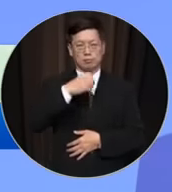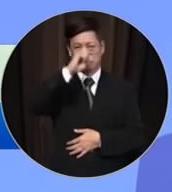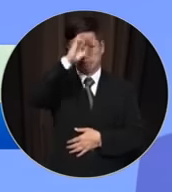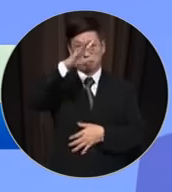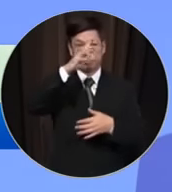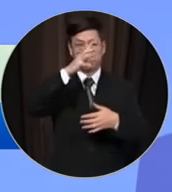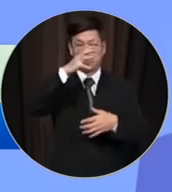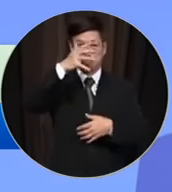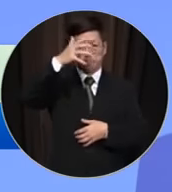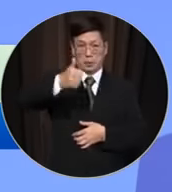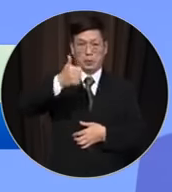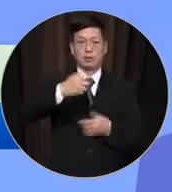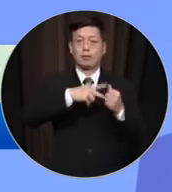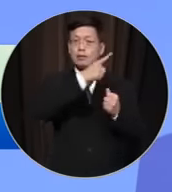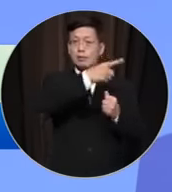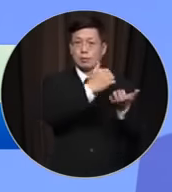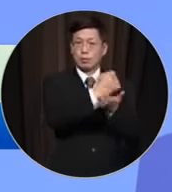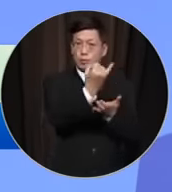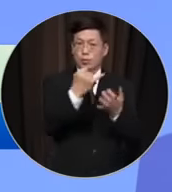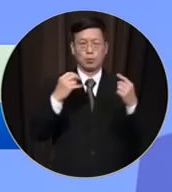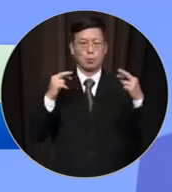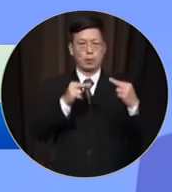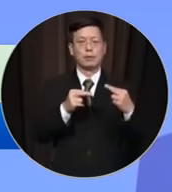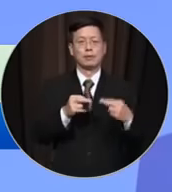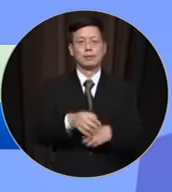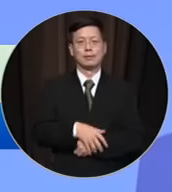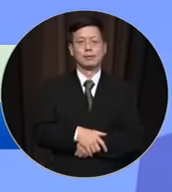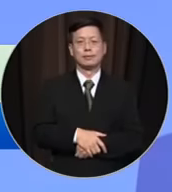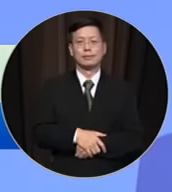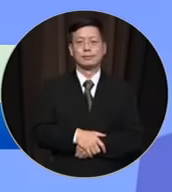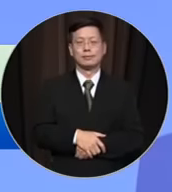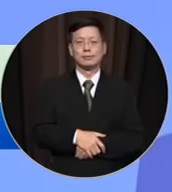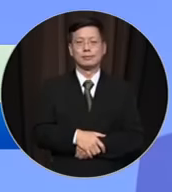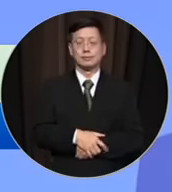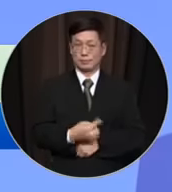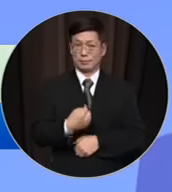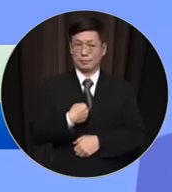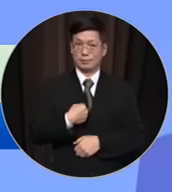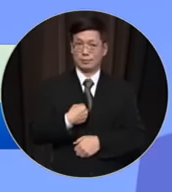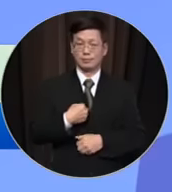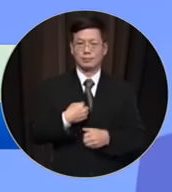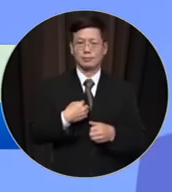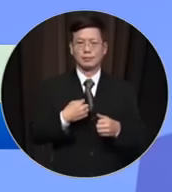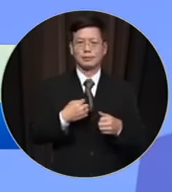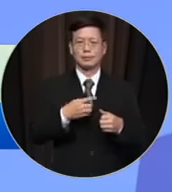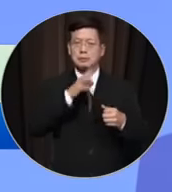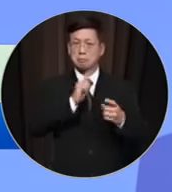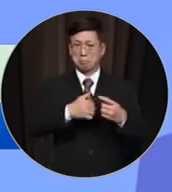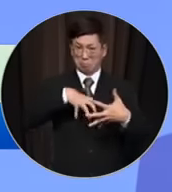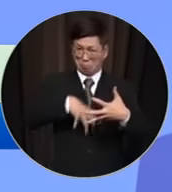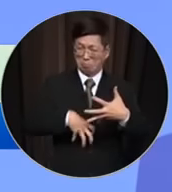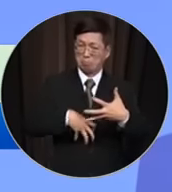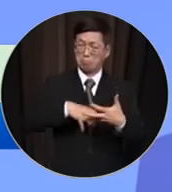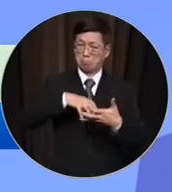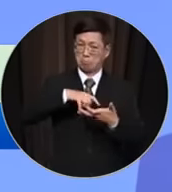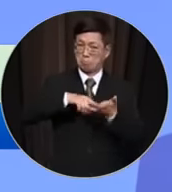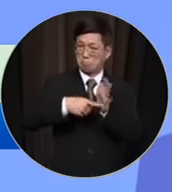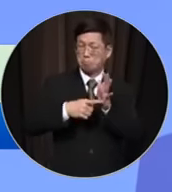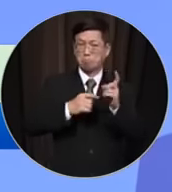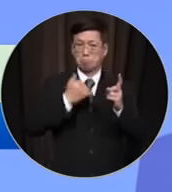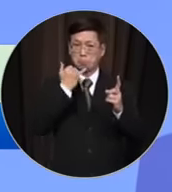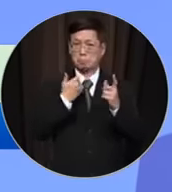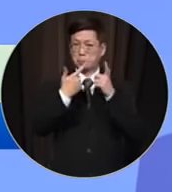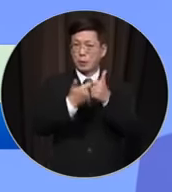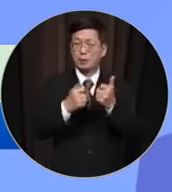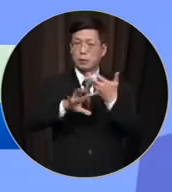与翁山书记女士碰面。那我们的整个的软实力如何展现在外交